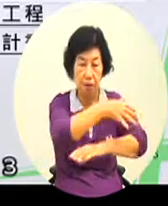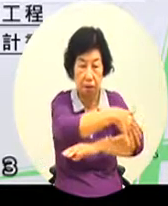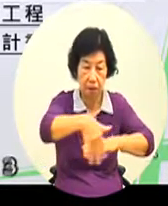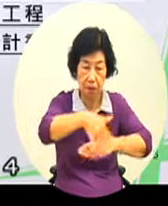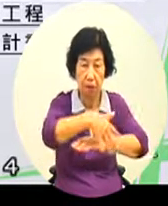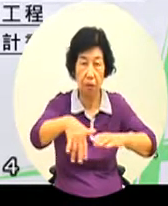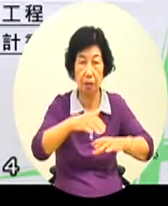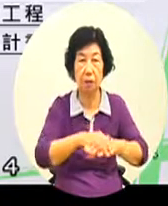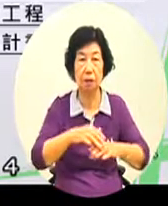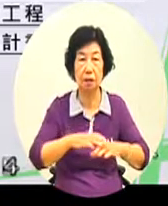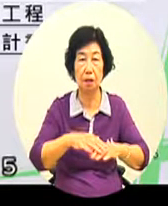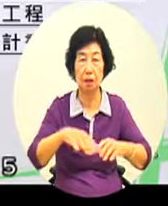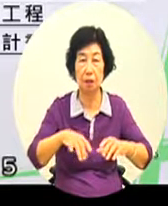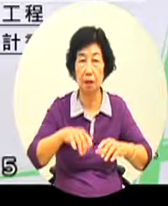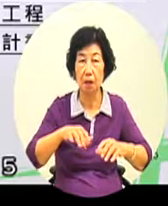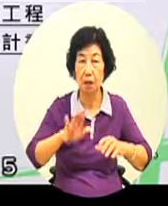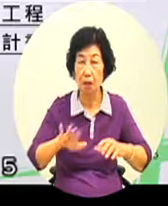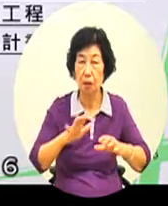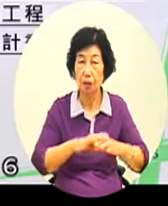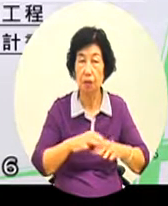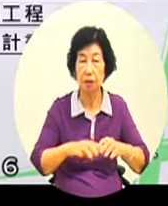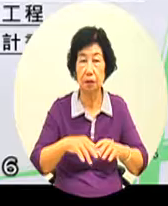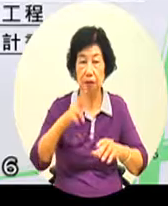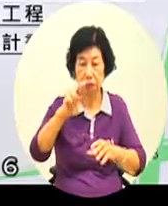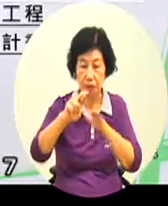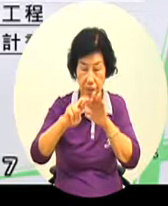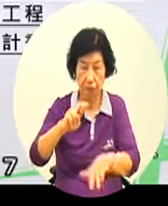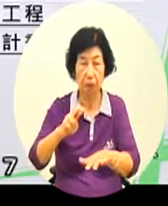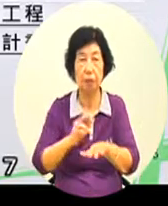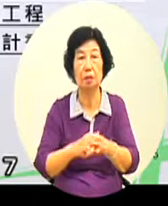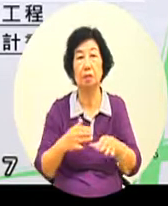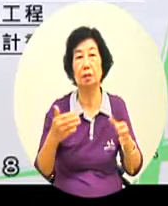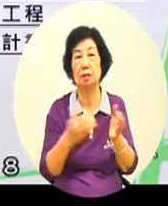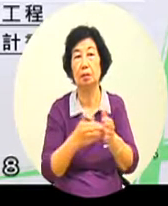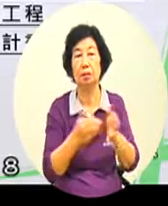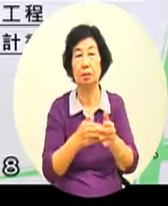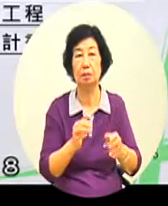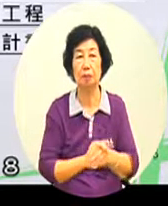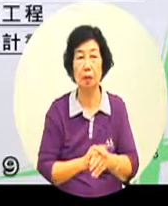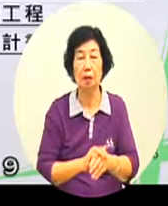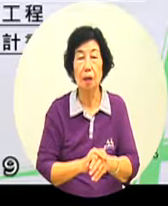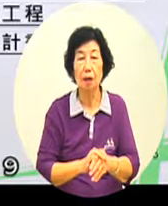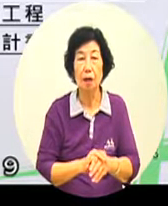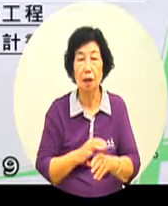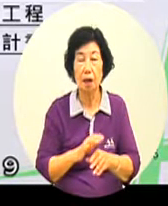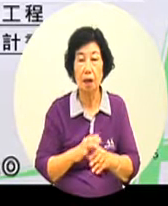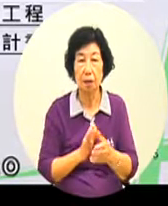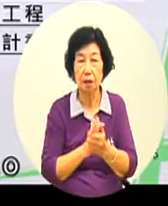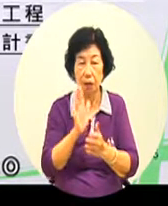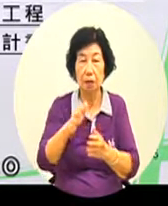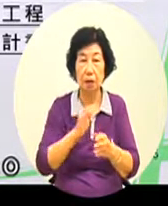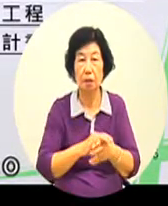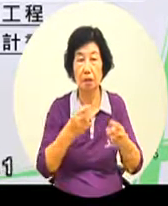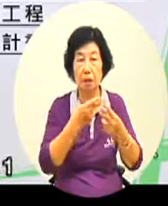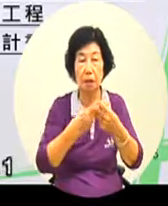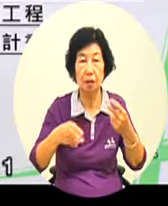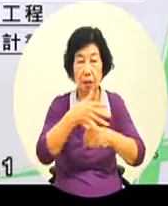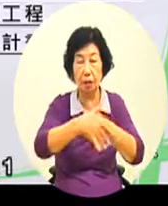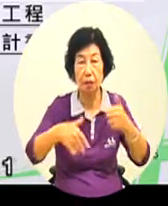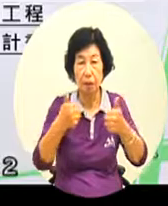在进行，也即将在年底来结案。结案之后呢，我们将跟客委会持续争取后续的工程